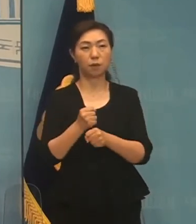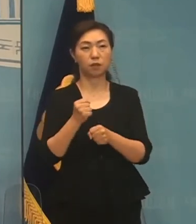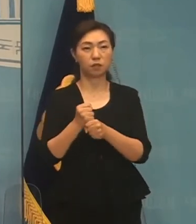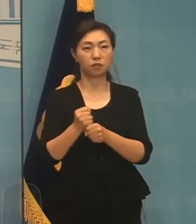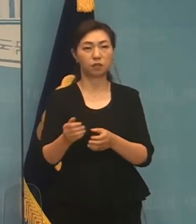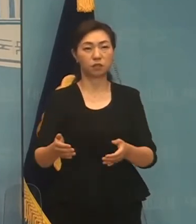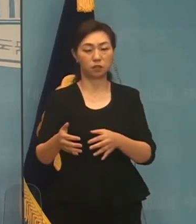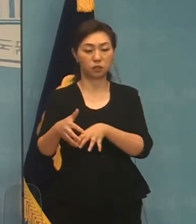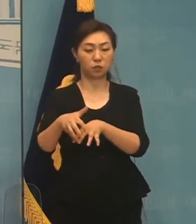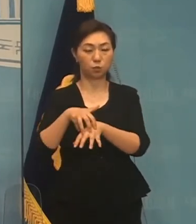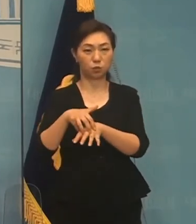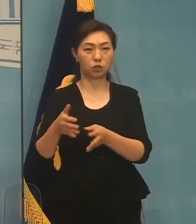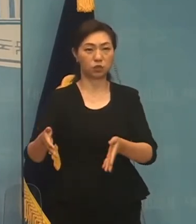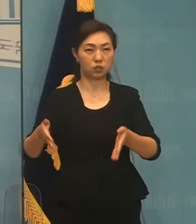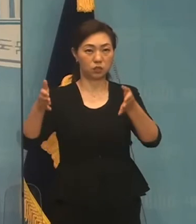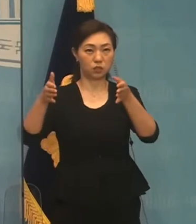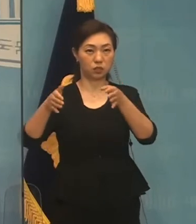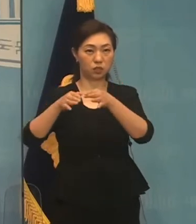서민과